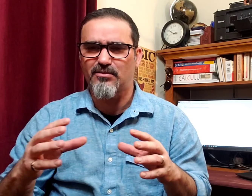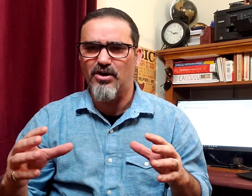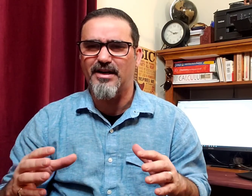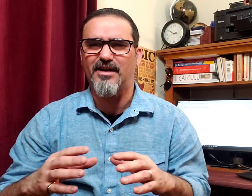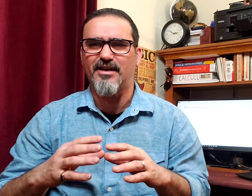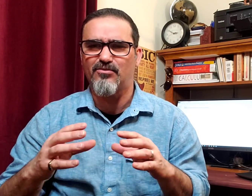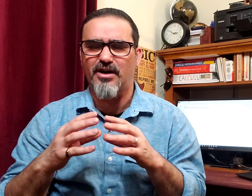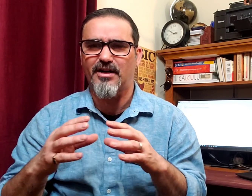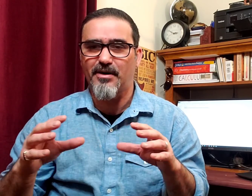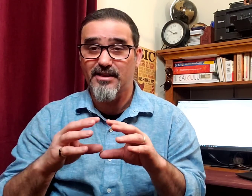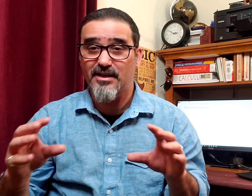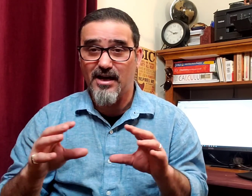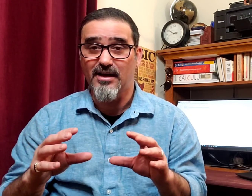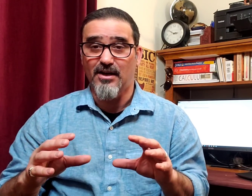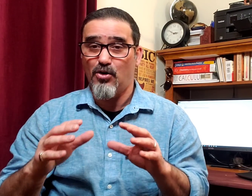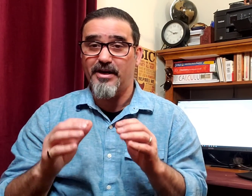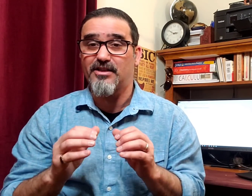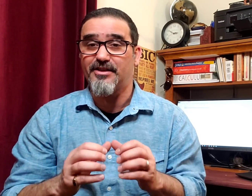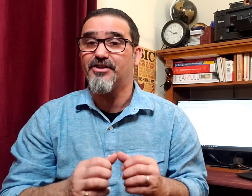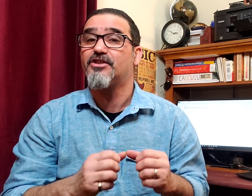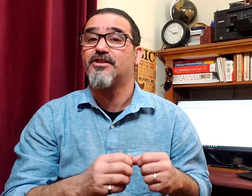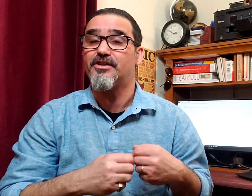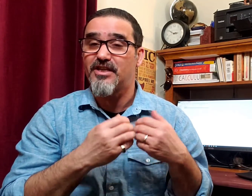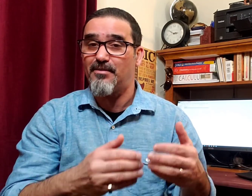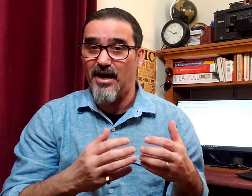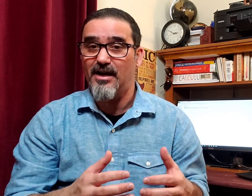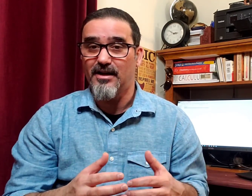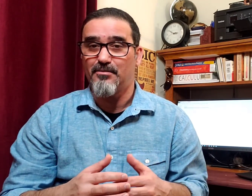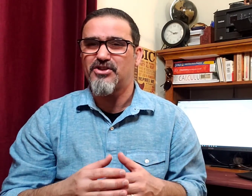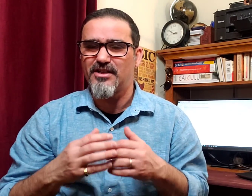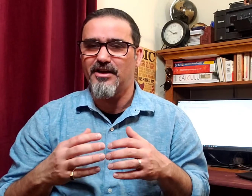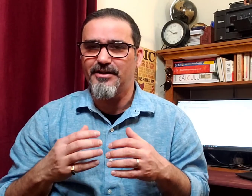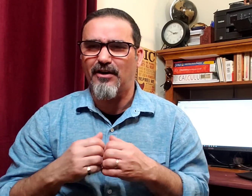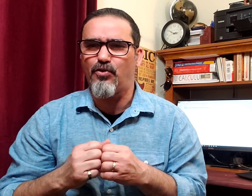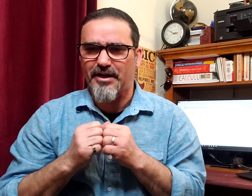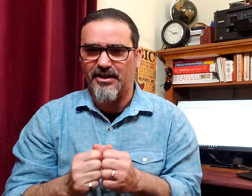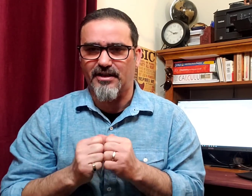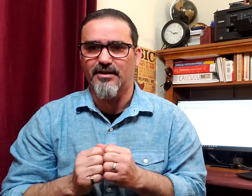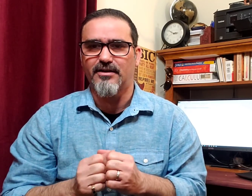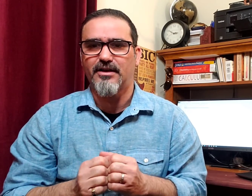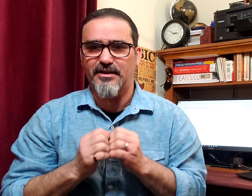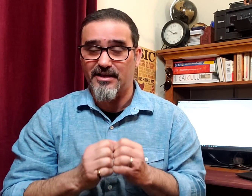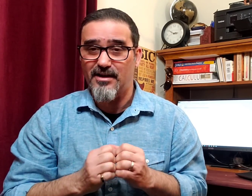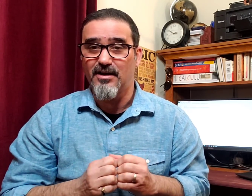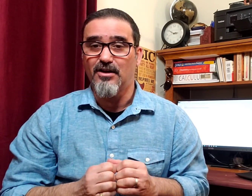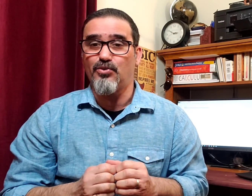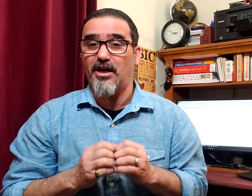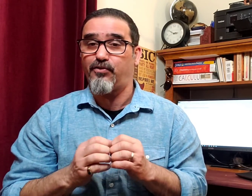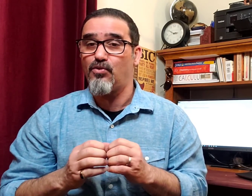هذا باش هذه المقارنة، لأن هذه المقارنة بغيت نديرها وبغيت نتابعها باش نعرفوا